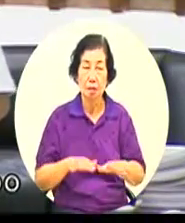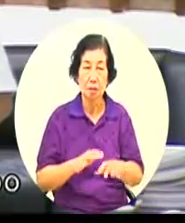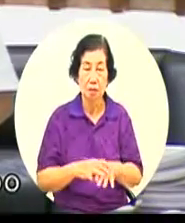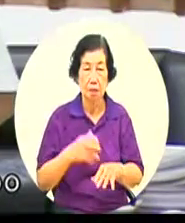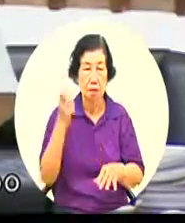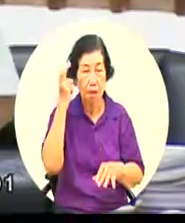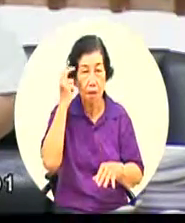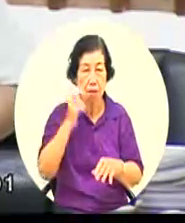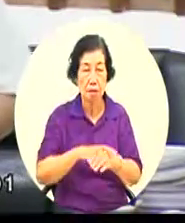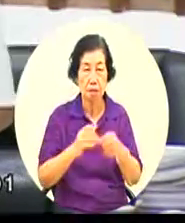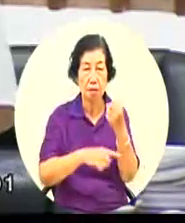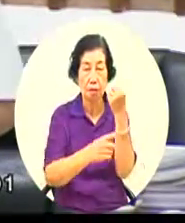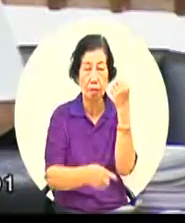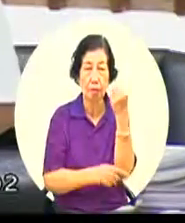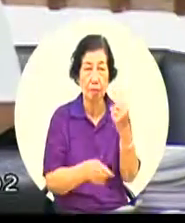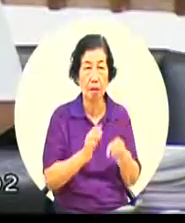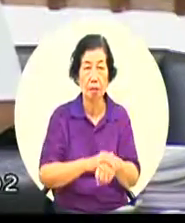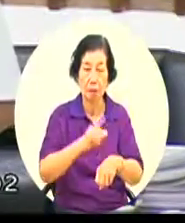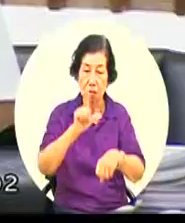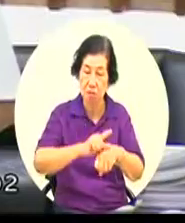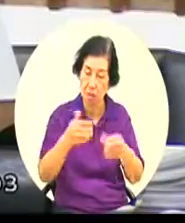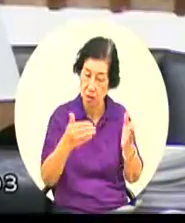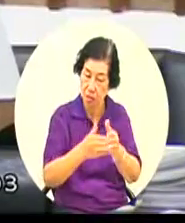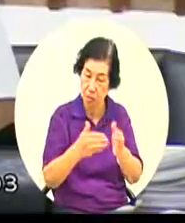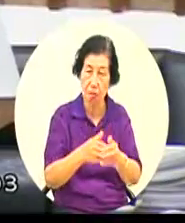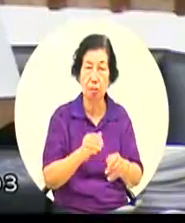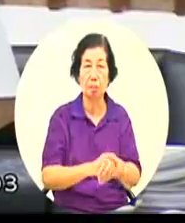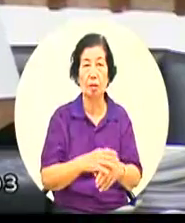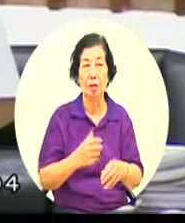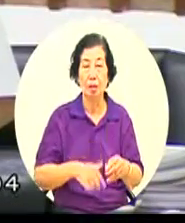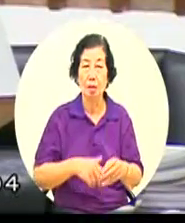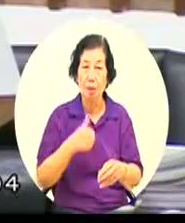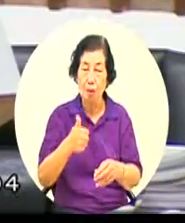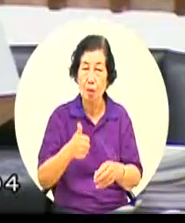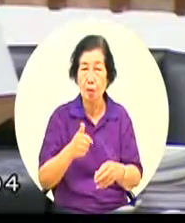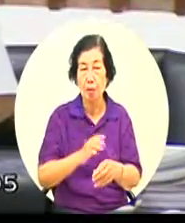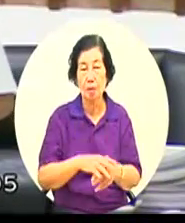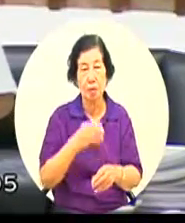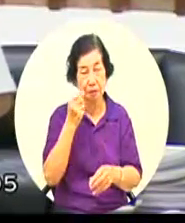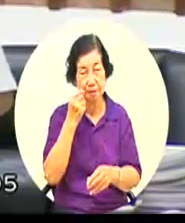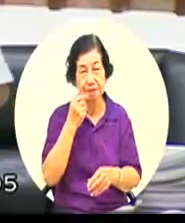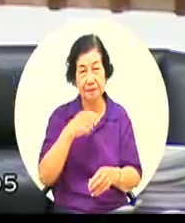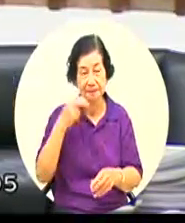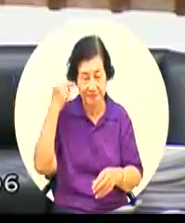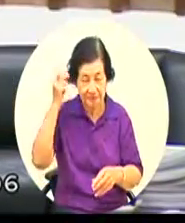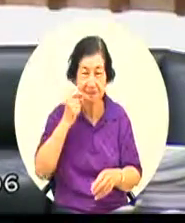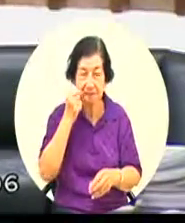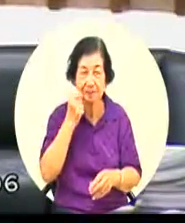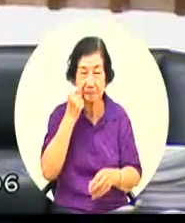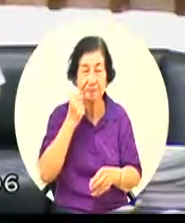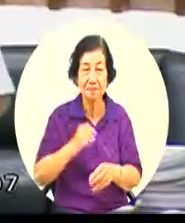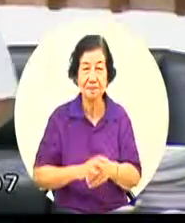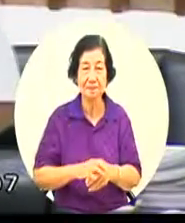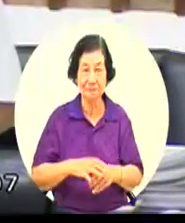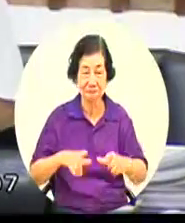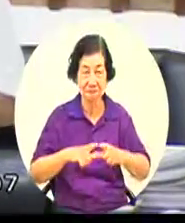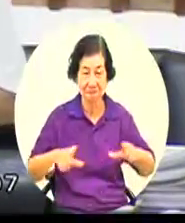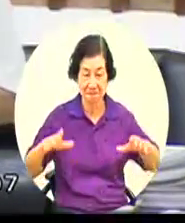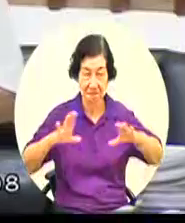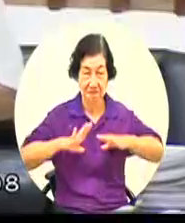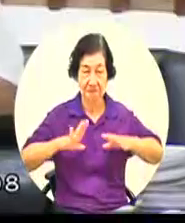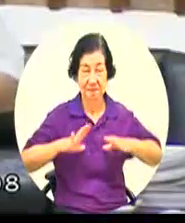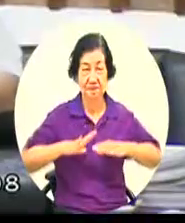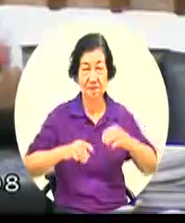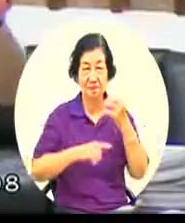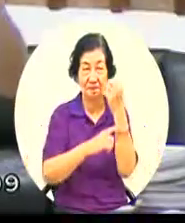完，学完以后呢我觉得蛮有趣的，也把大法官的释宪文，因为我们会